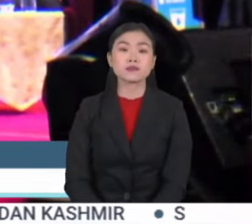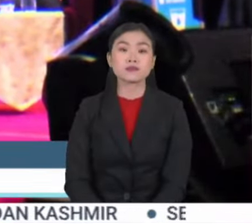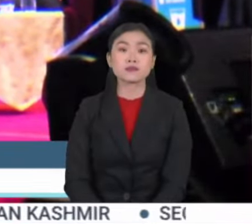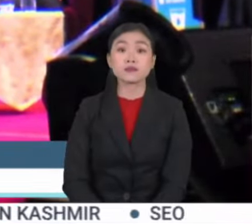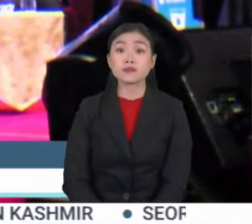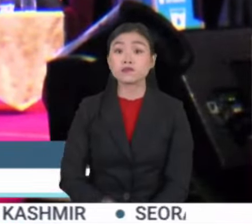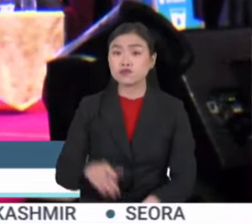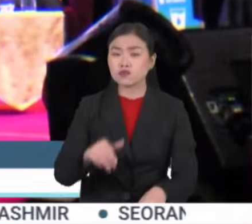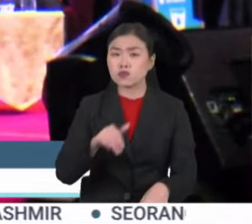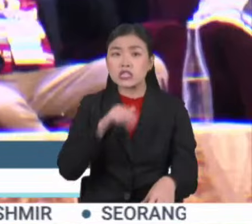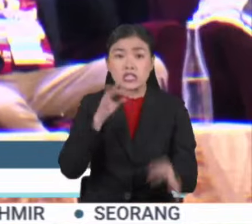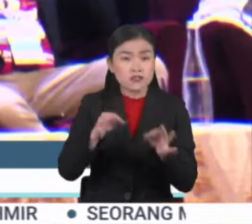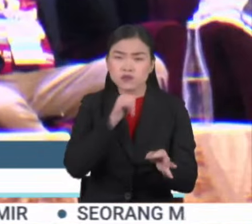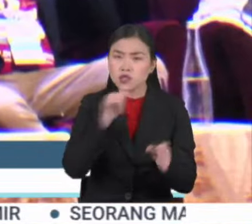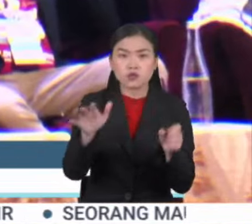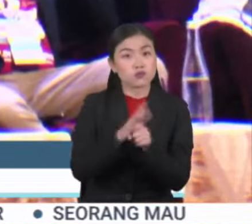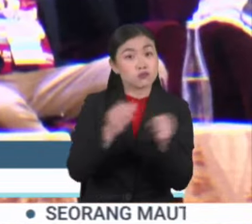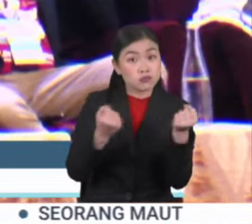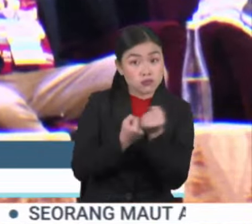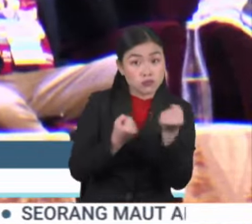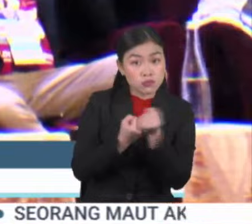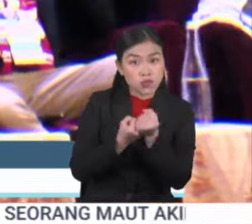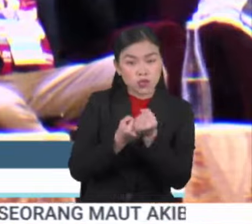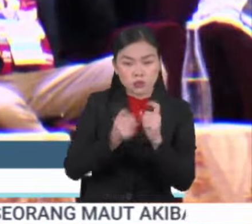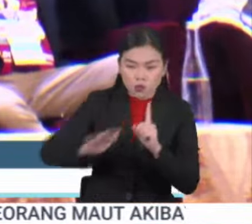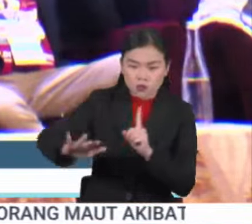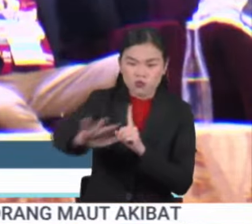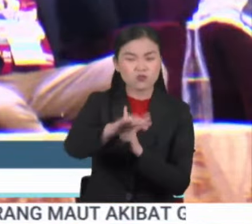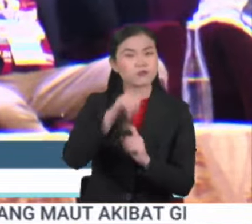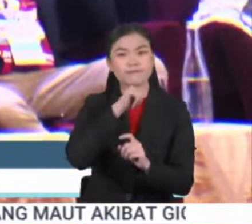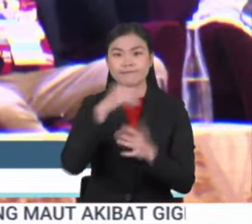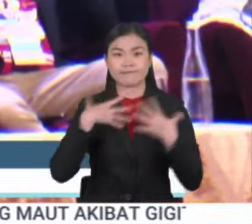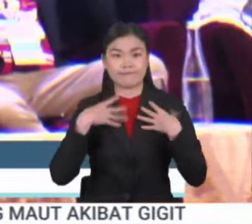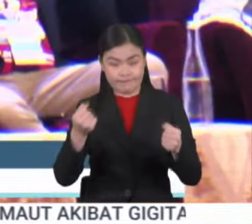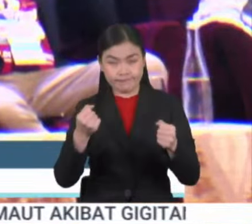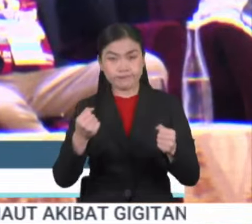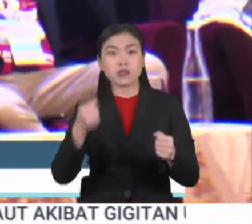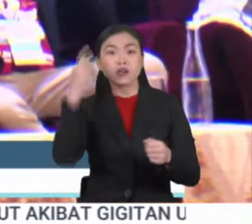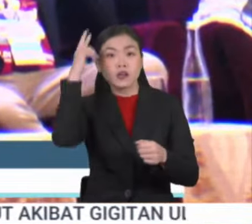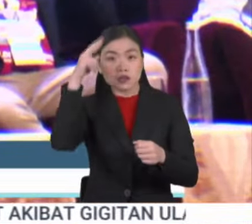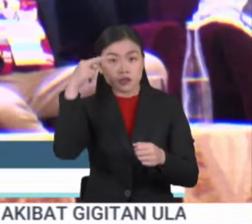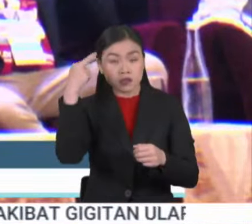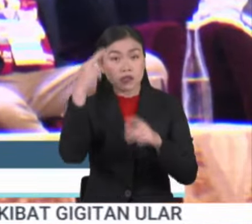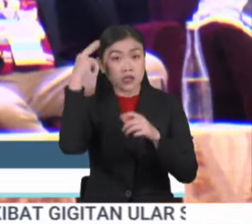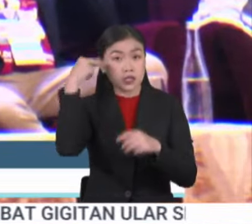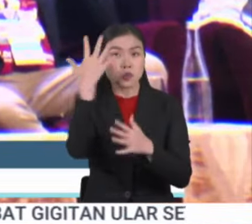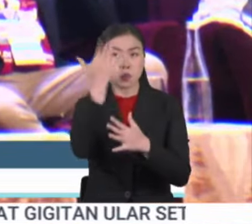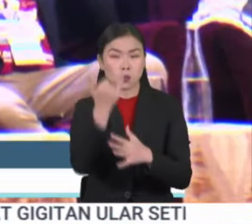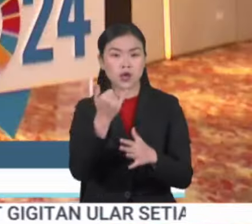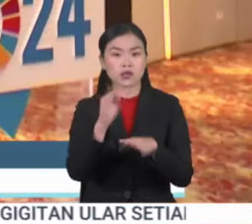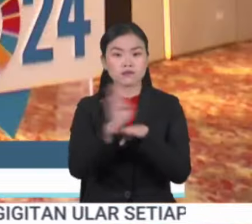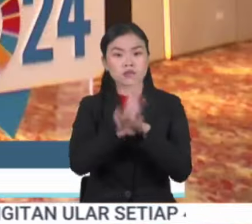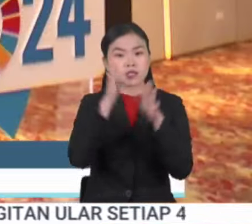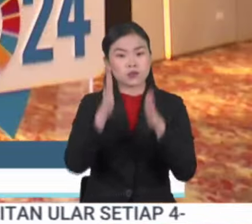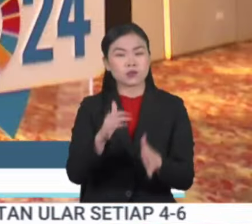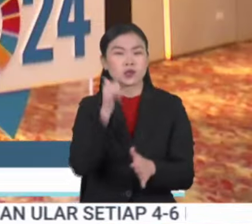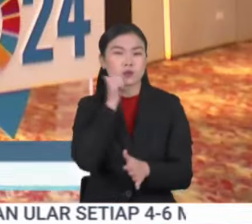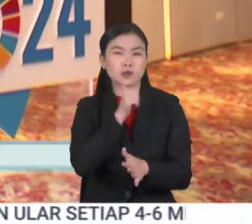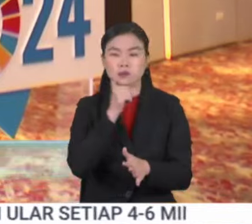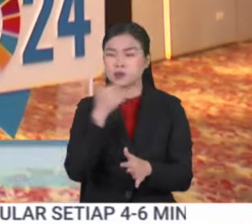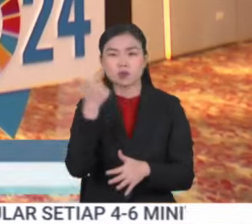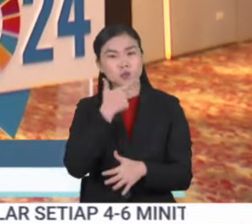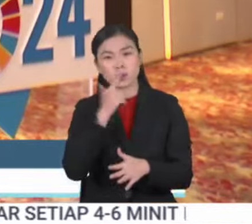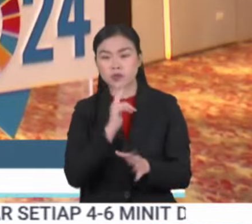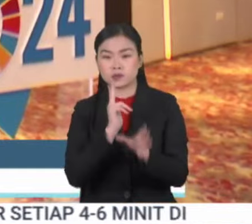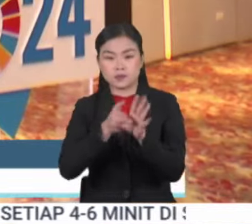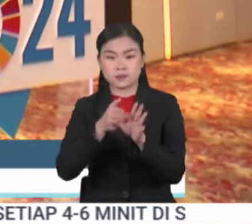Selain itu, jelas beliau, kurang sokongan dan persekitaran yang tidak sihat antara punca usahawan wanita kurang menonjol. Apa yang kita nampak